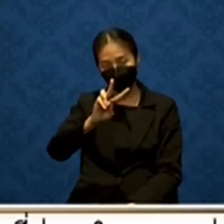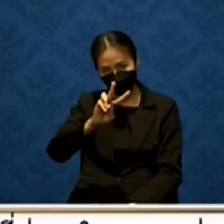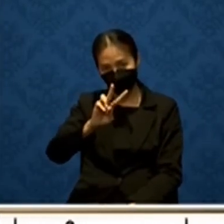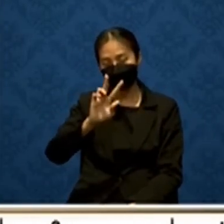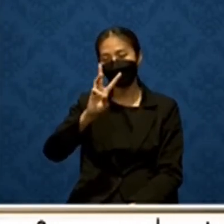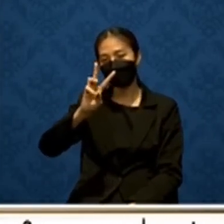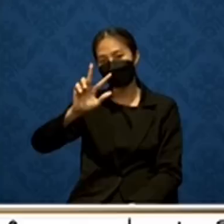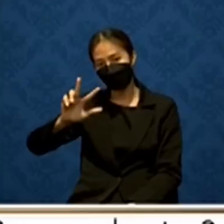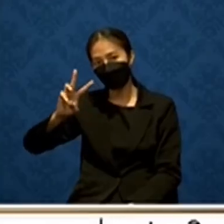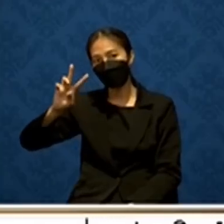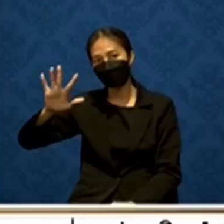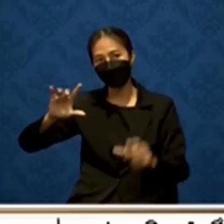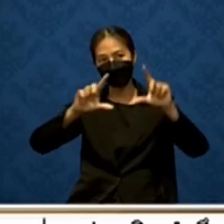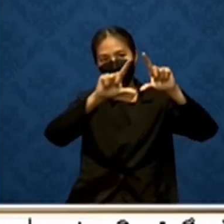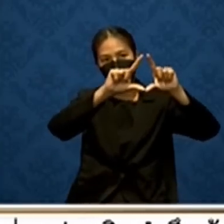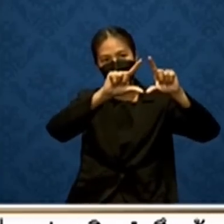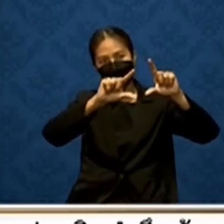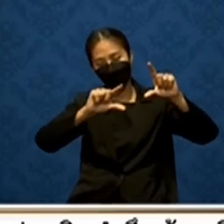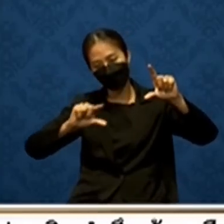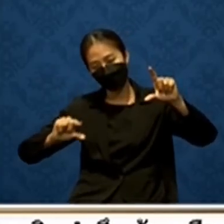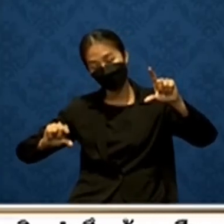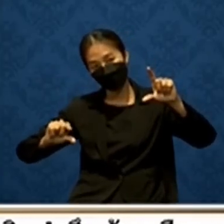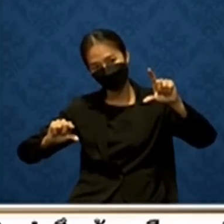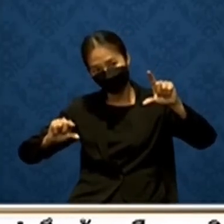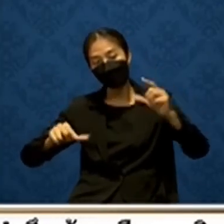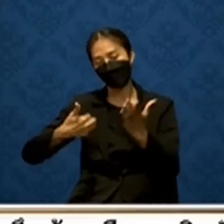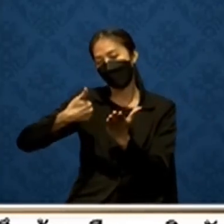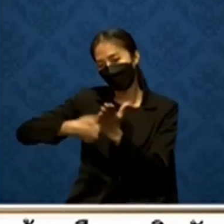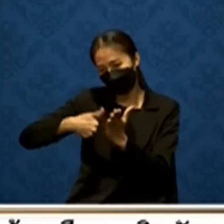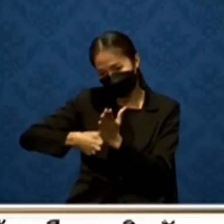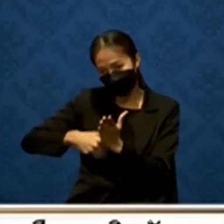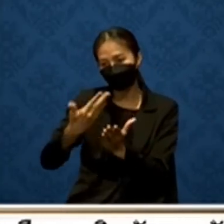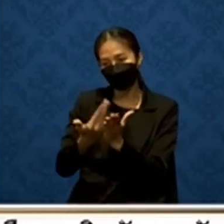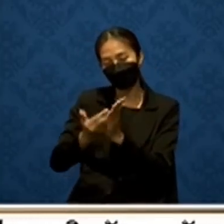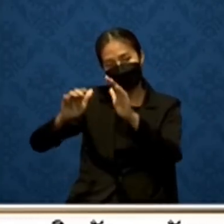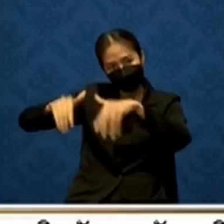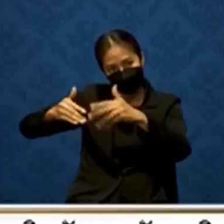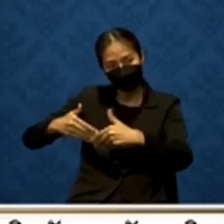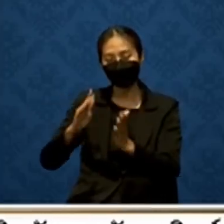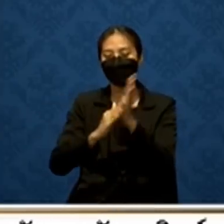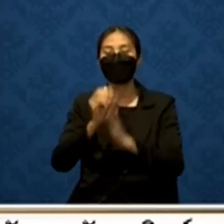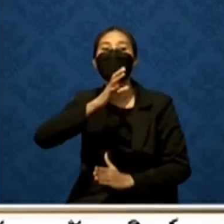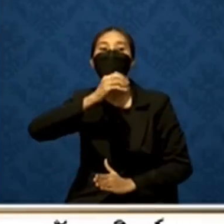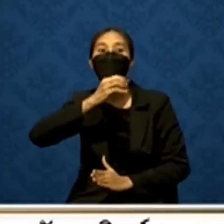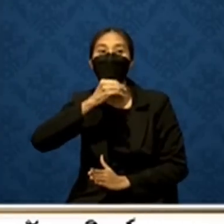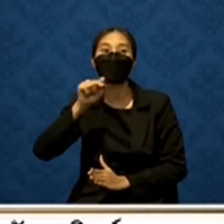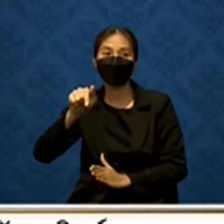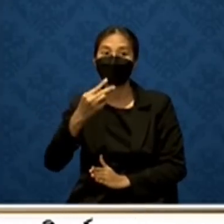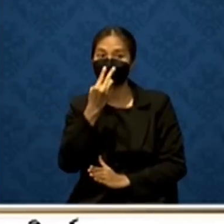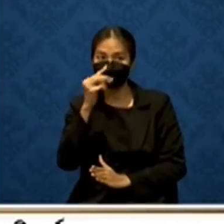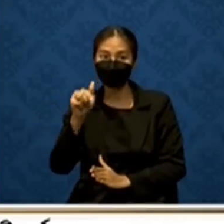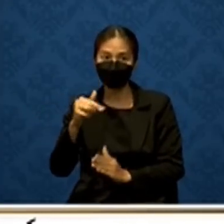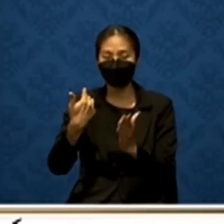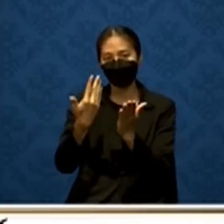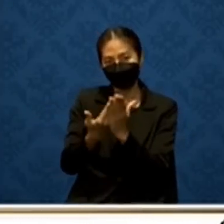ลดลงอย่างมีในยะสำคญครับภาษีที่เก็บได้กัภาษีที่พทเป้าในกรัยสมกจะเหได้ชัด ว่าภาษ